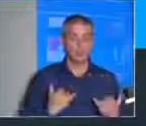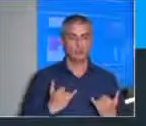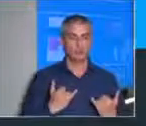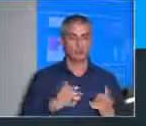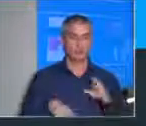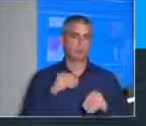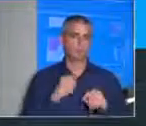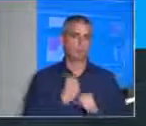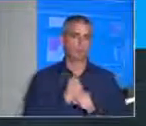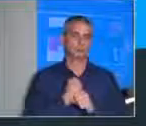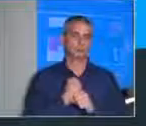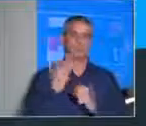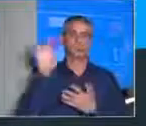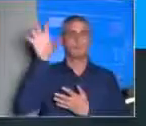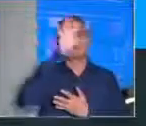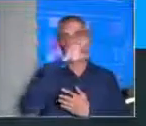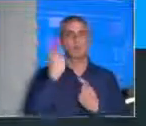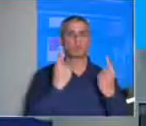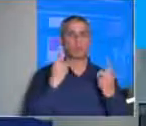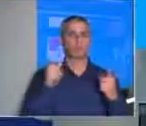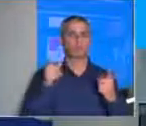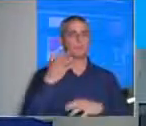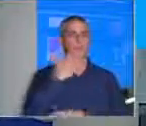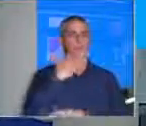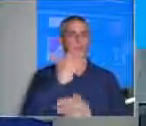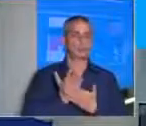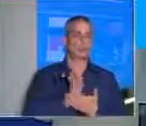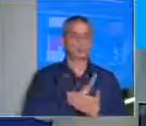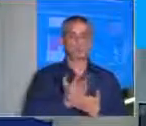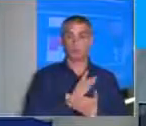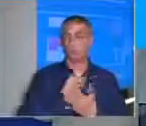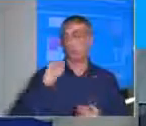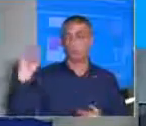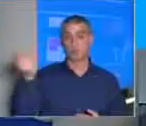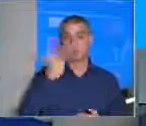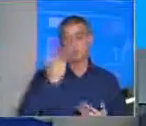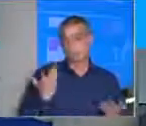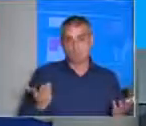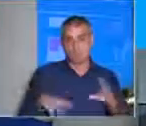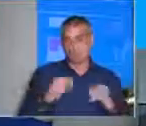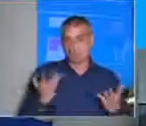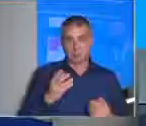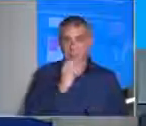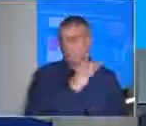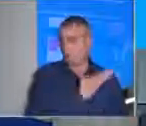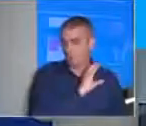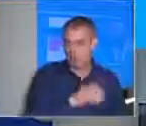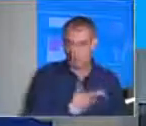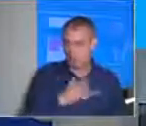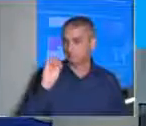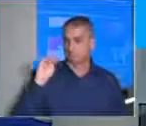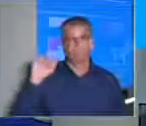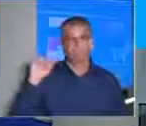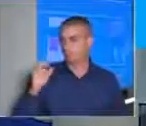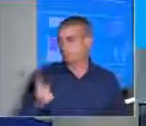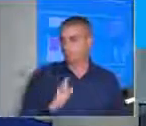הבחירות בעצם מתנהלות בכמה מדינות בודדות שהן מדינות מתנדנדות. כן. בכל שאר אמריקה אין בעצם בחירות. בקליפורניה אין בחירות, במיסיסיפי אין